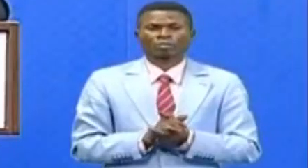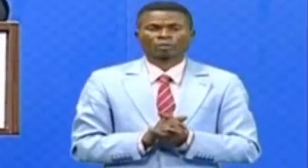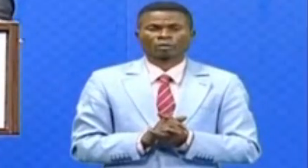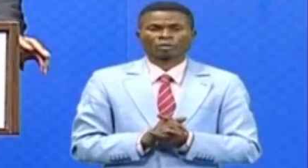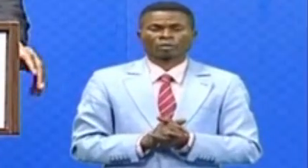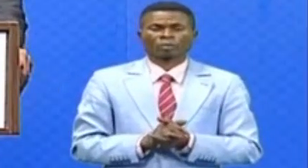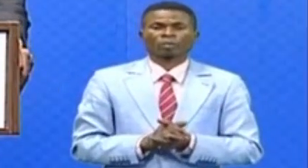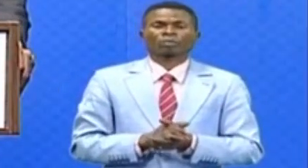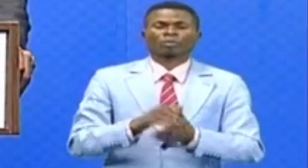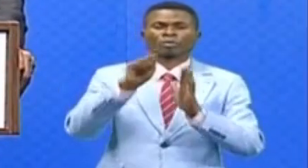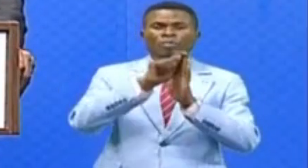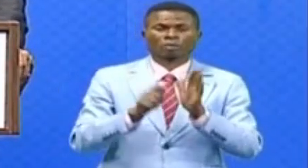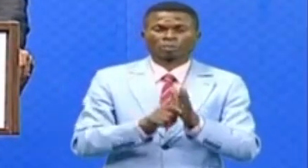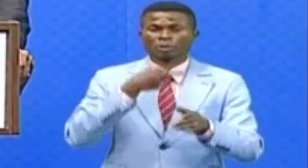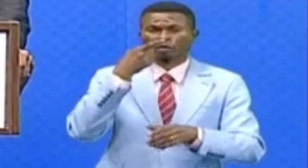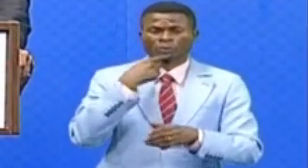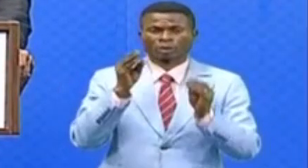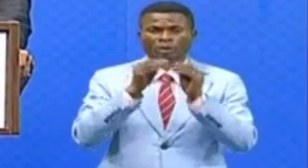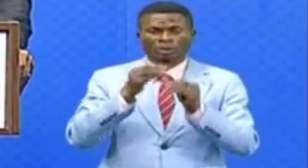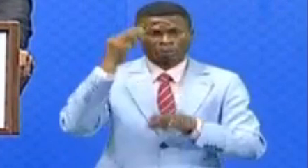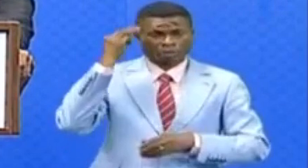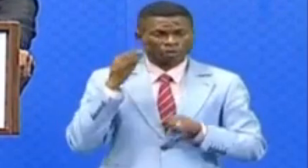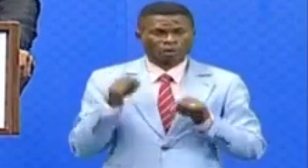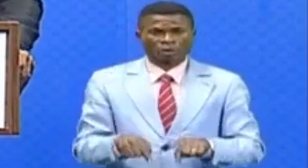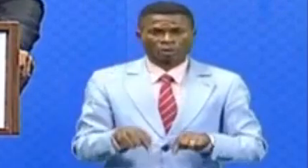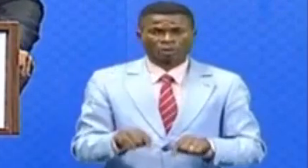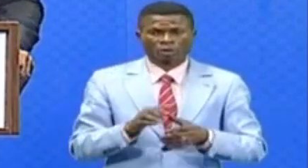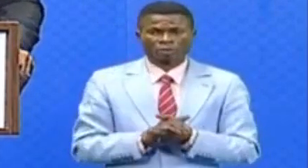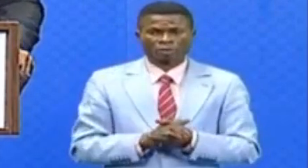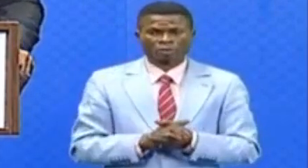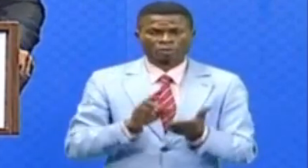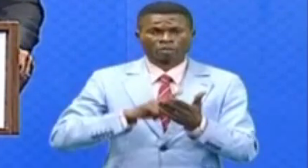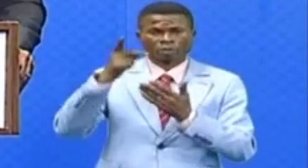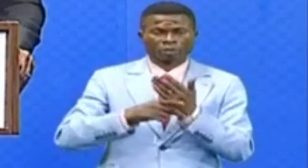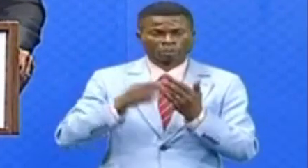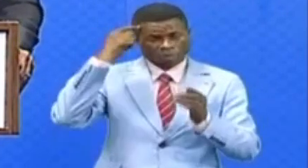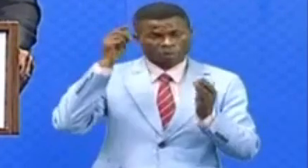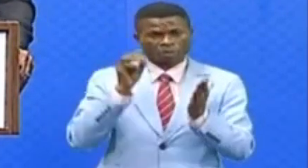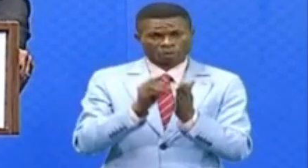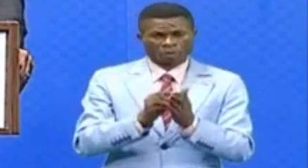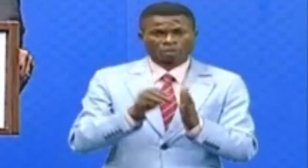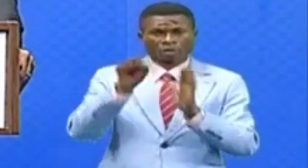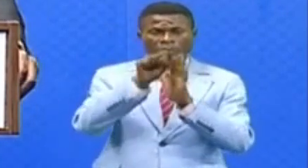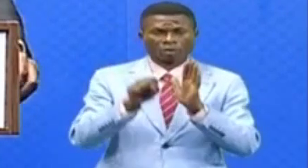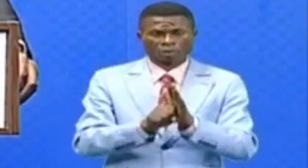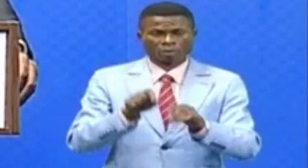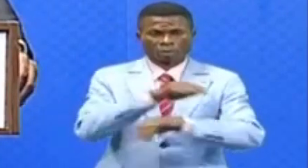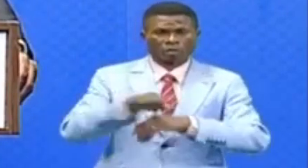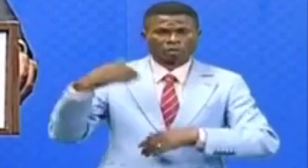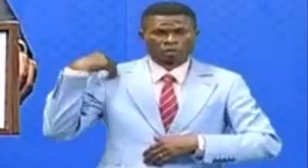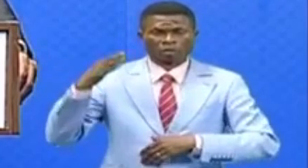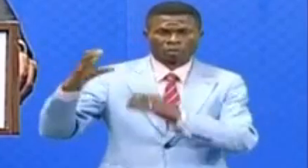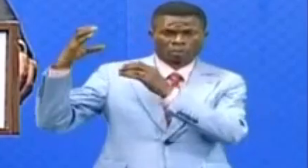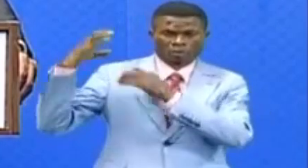Dernier texte soumis à l'examen du Conseil des ministres de ce jour. Projet de décret fixant les statuts d'un établissement public chargé